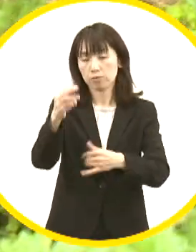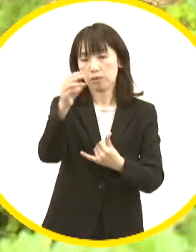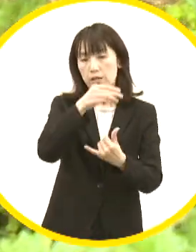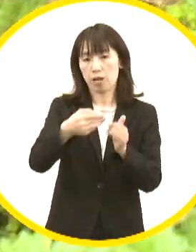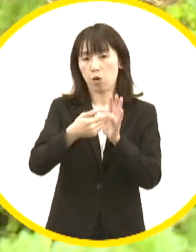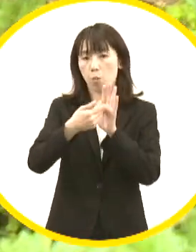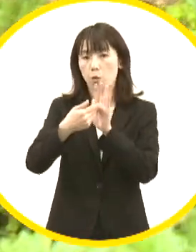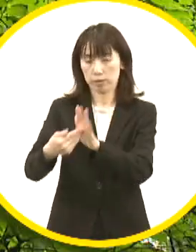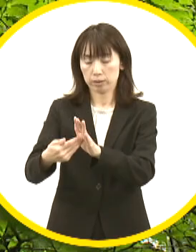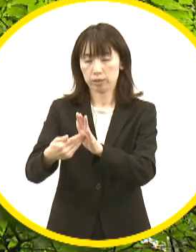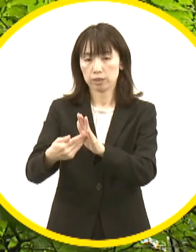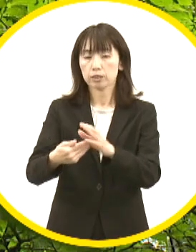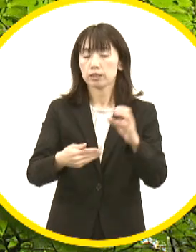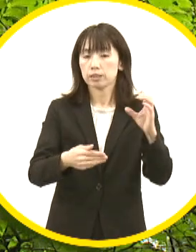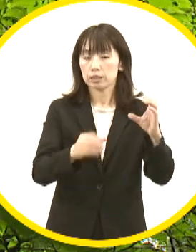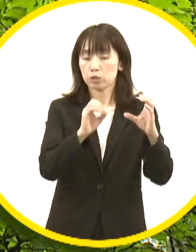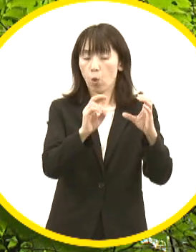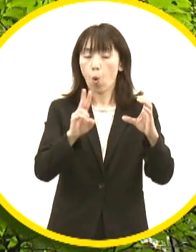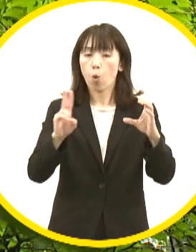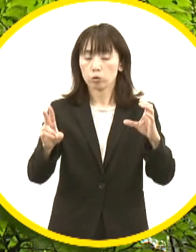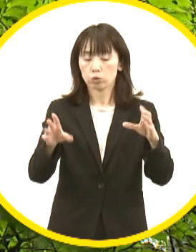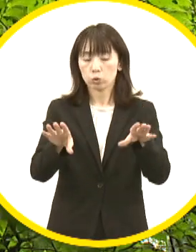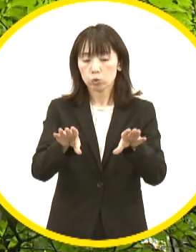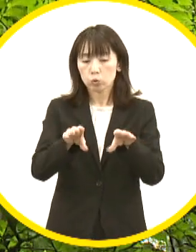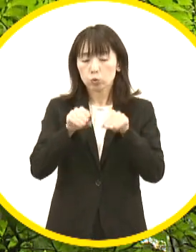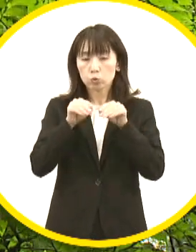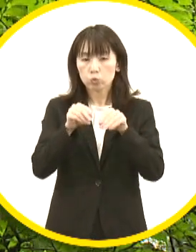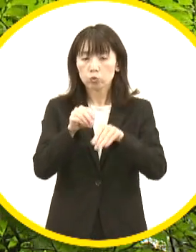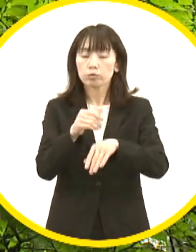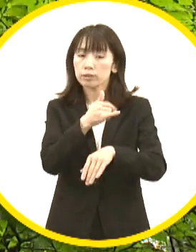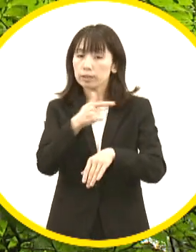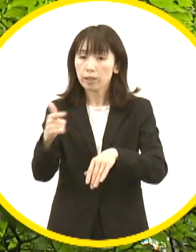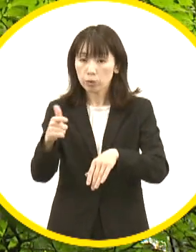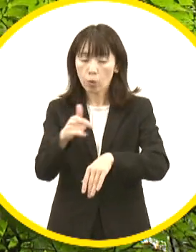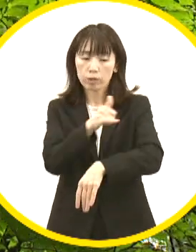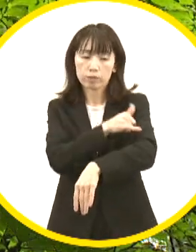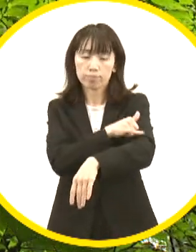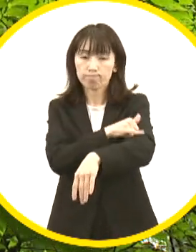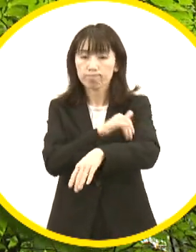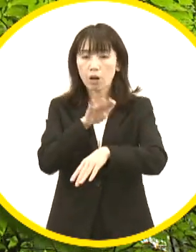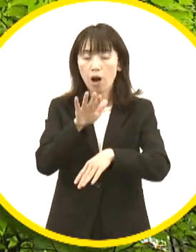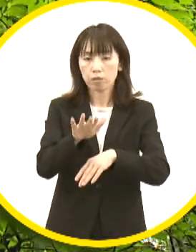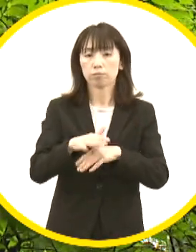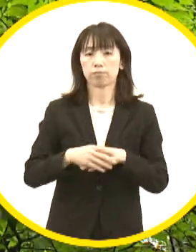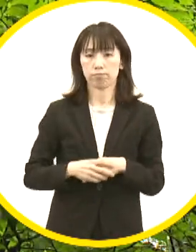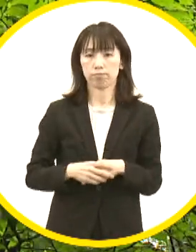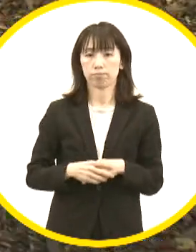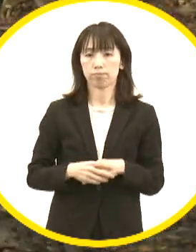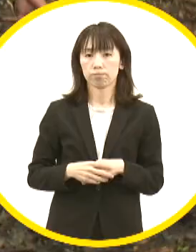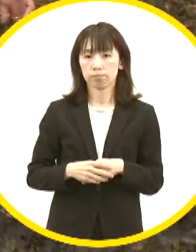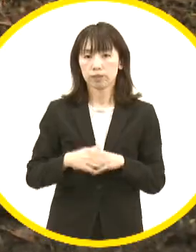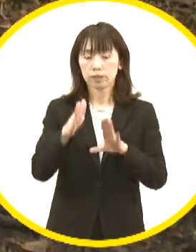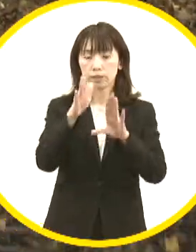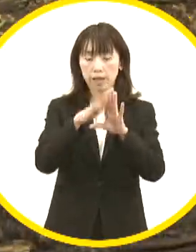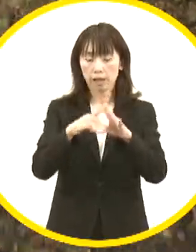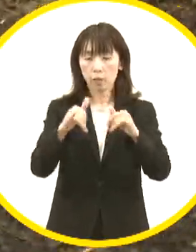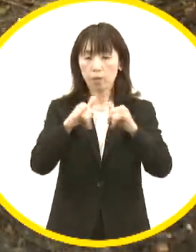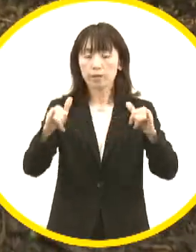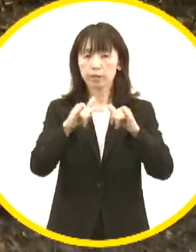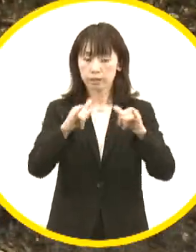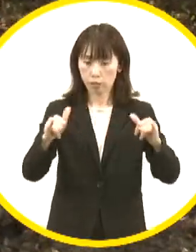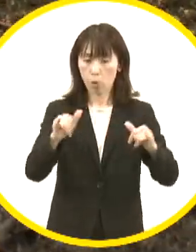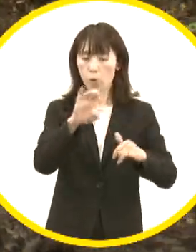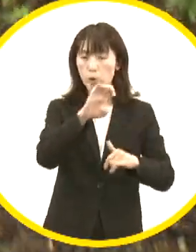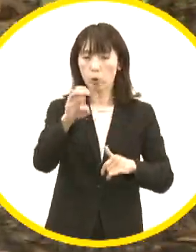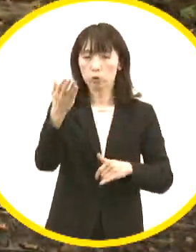ぐことで災害を防止、二酸化炭素を吸収するなど様々な役割があります。 県の面積のおよ